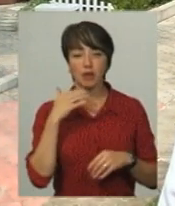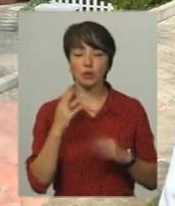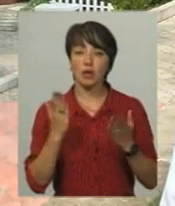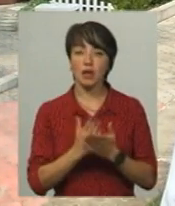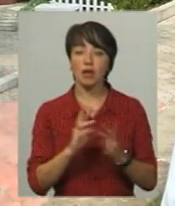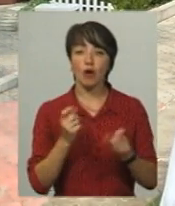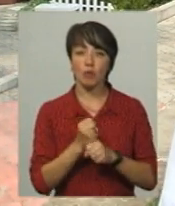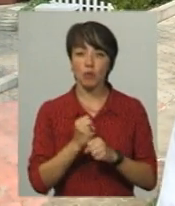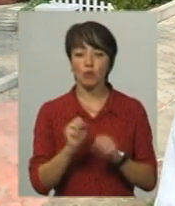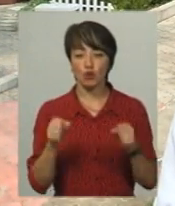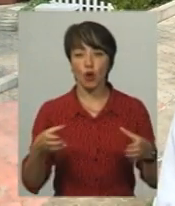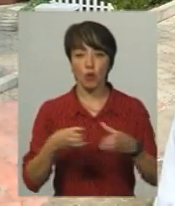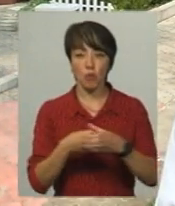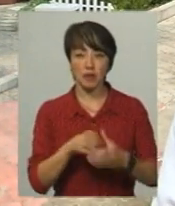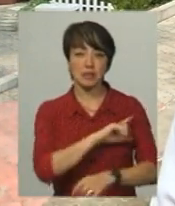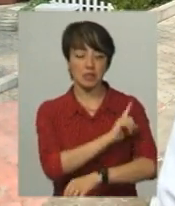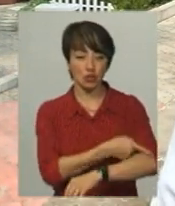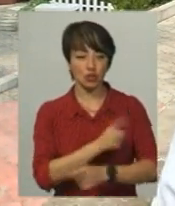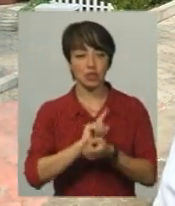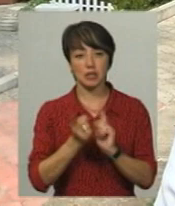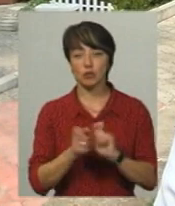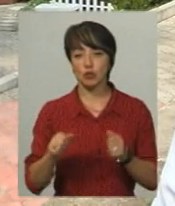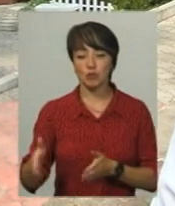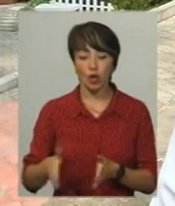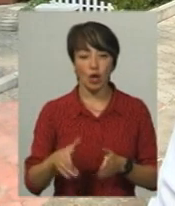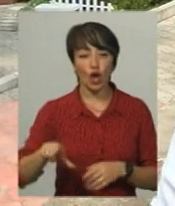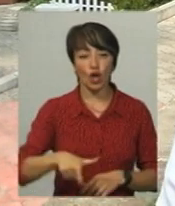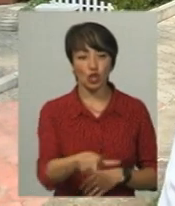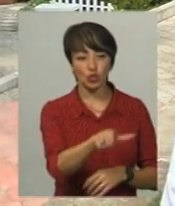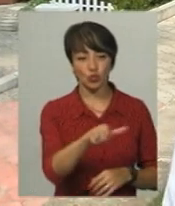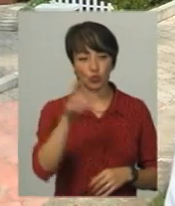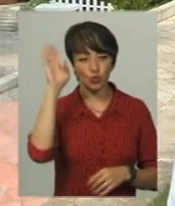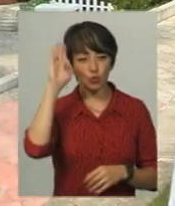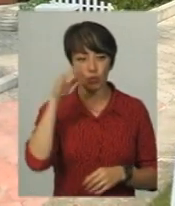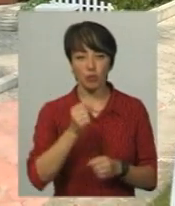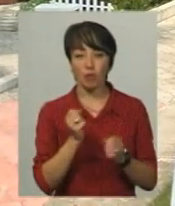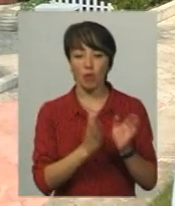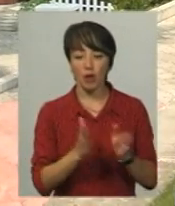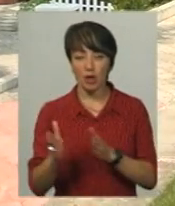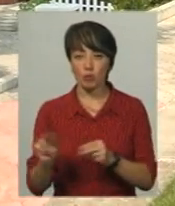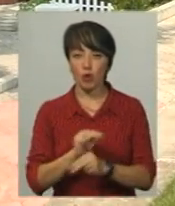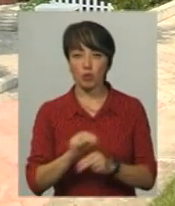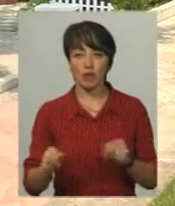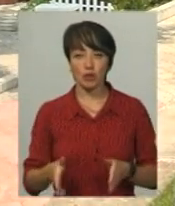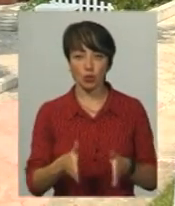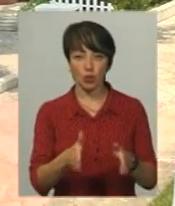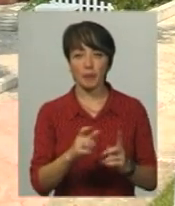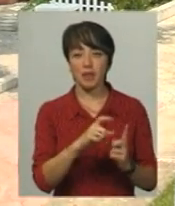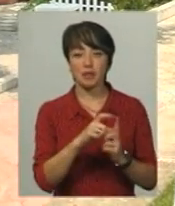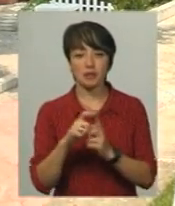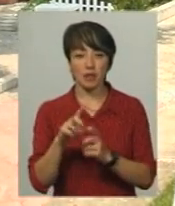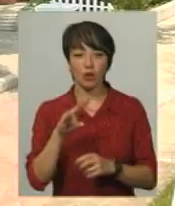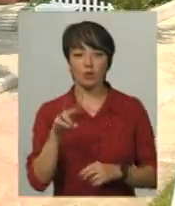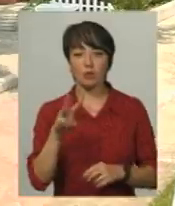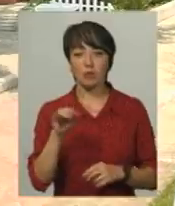трошечки стане громада крепшою, зможемо і річку нашу привести в порядок, і трохи поремонтувати дороги. Зі слів Людмили